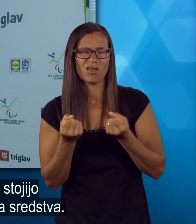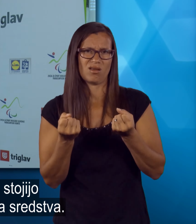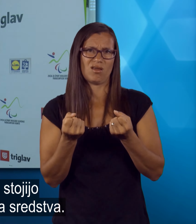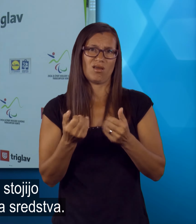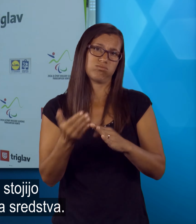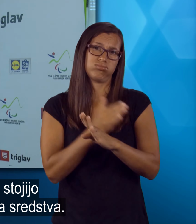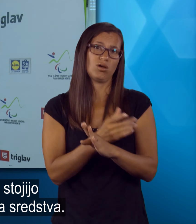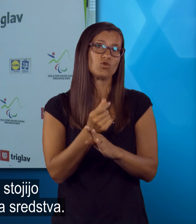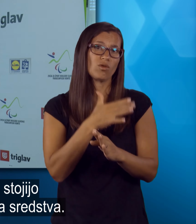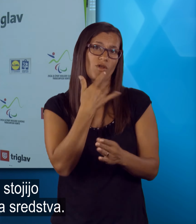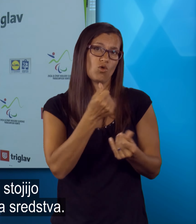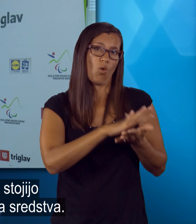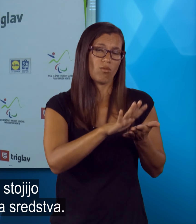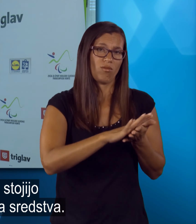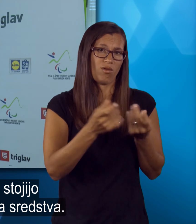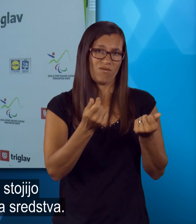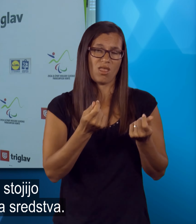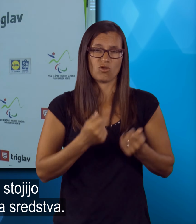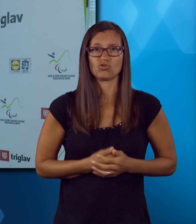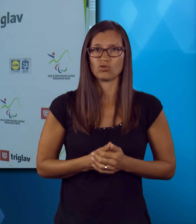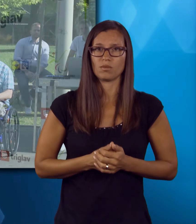vzadji stojijo tudi velika finančna sredstva.